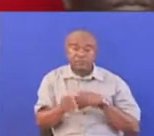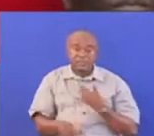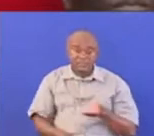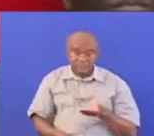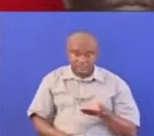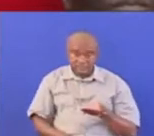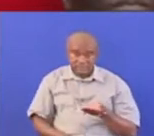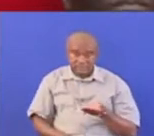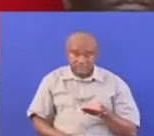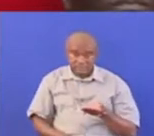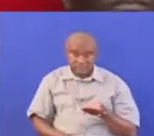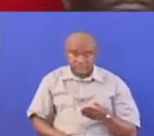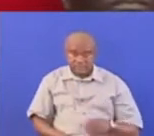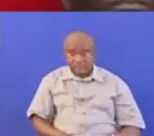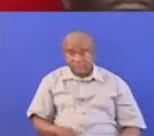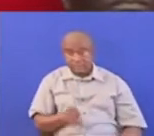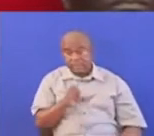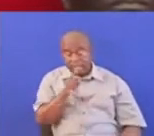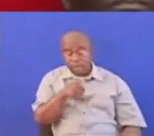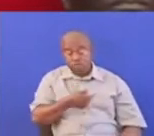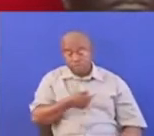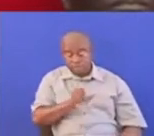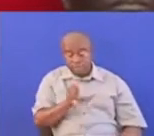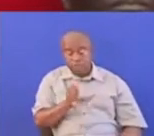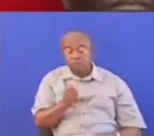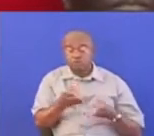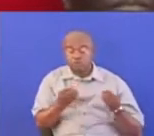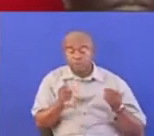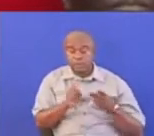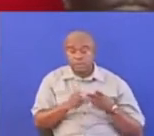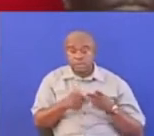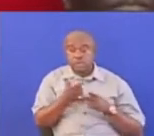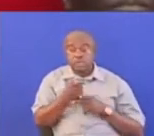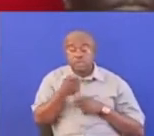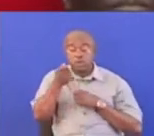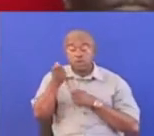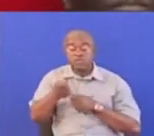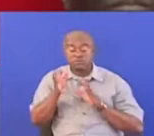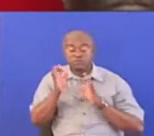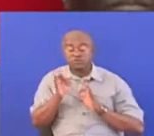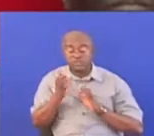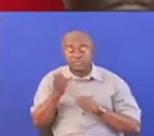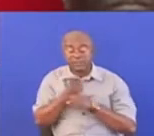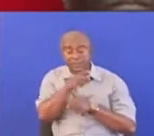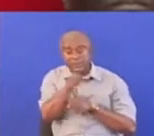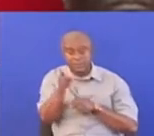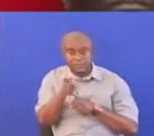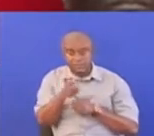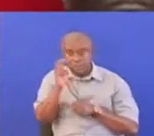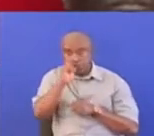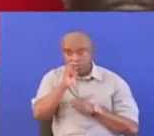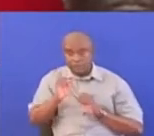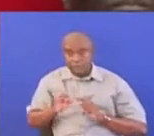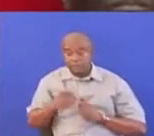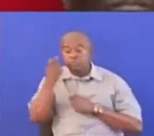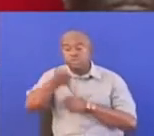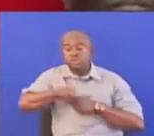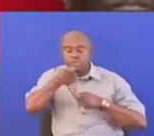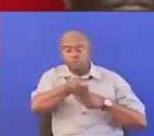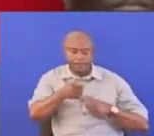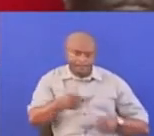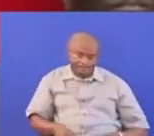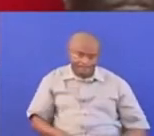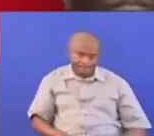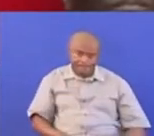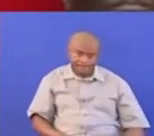kweli ndio maeneo yenye rutuba na maeneo yenye uzalishaji wa uhakika kwenda kutafuta maeneo ya kilimo. Kwa